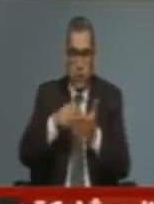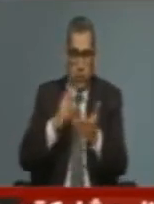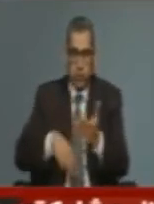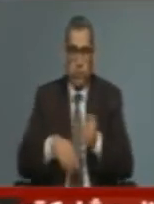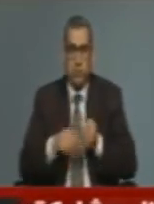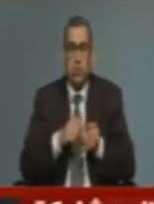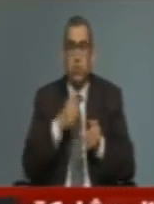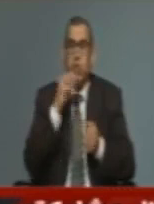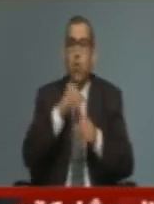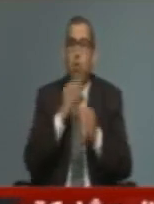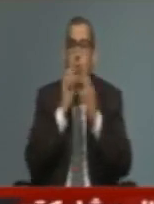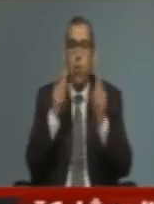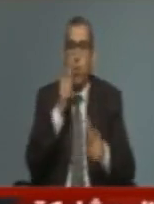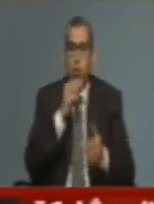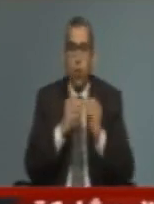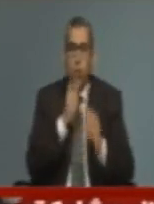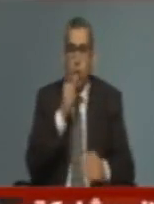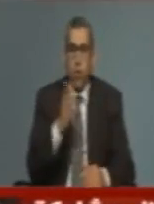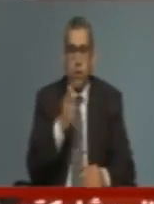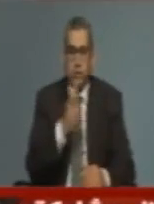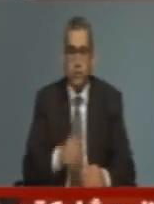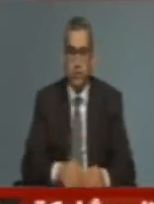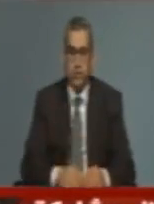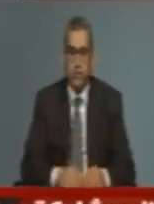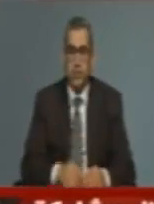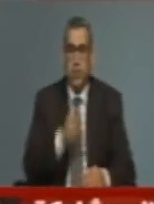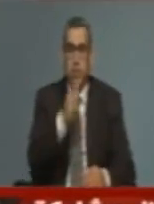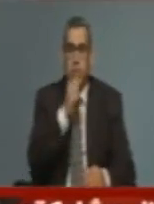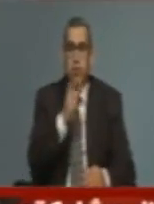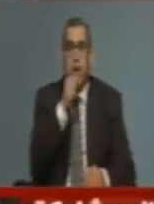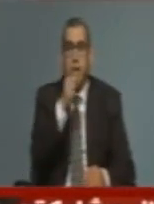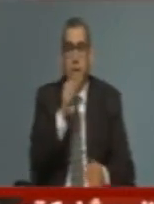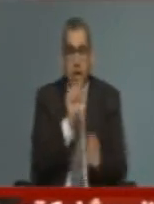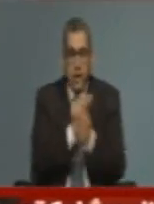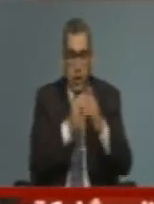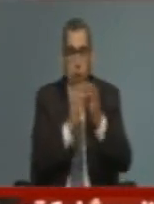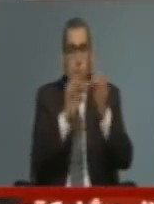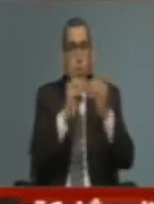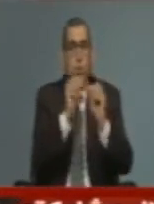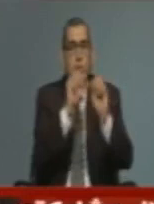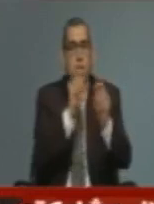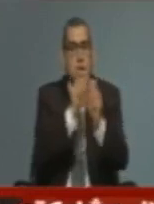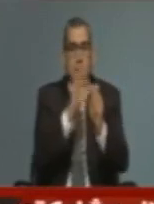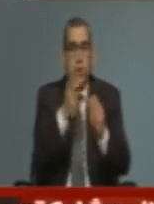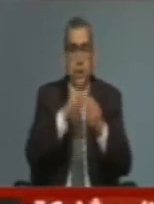ايه؟ تقولوا لبعضكم الاول، وتقولوا للناس اللي هم اللي بيعملوا الايصالات دي، نقول لهم ايه؟ اتقي